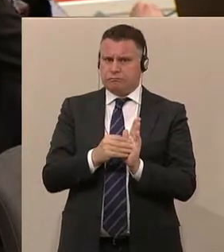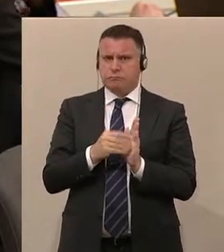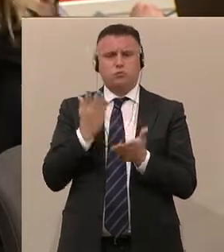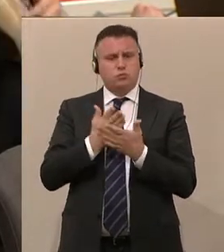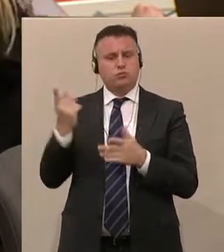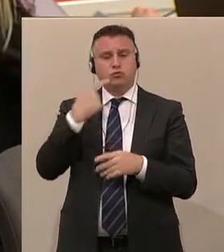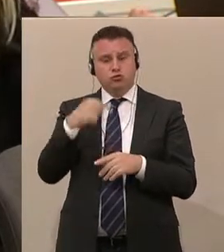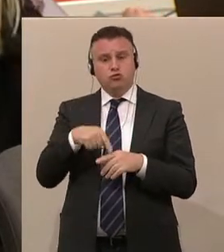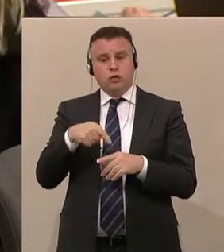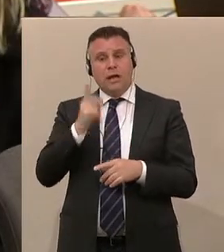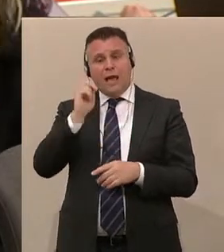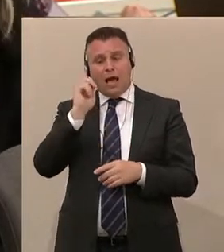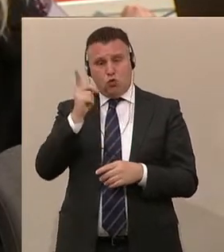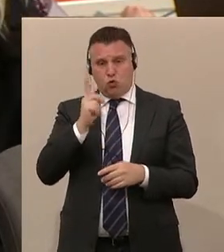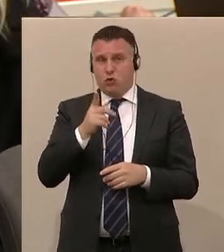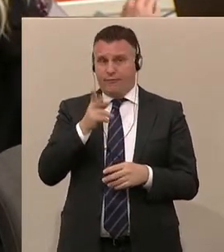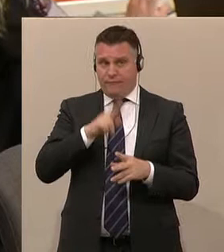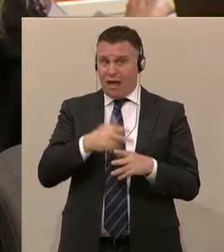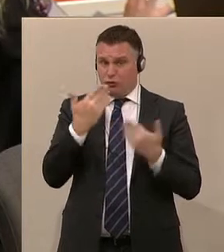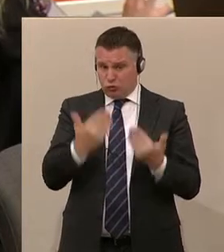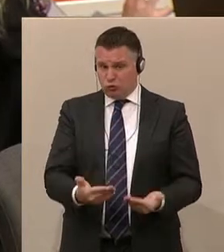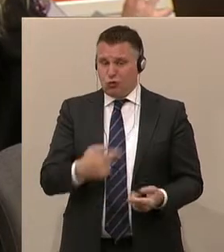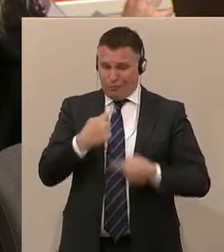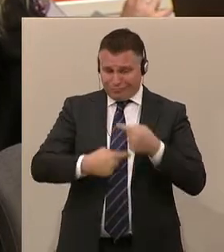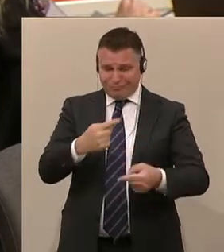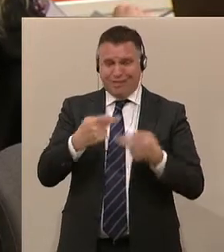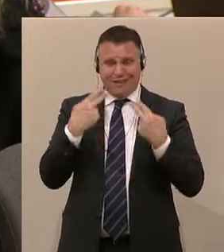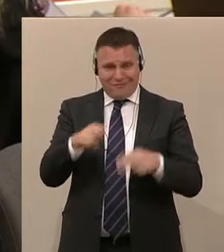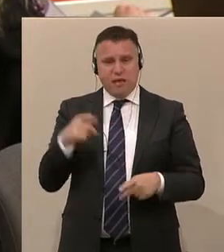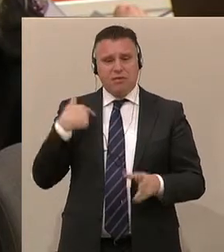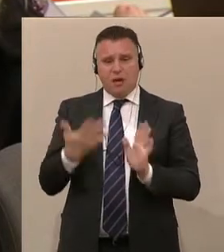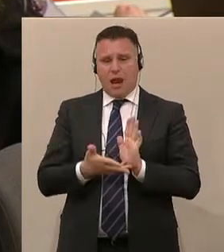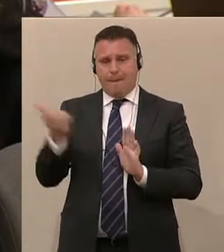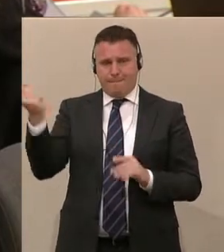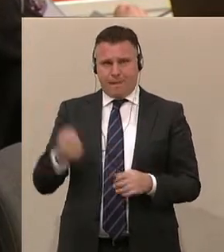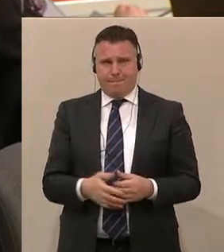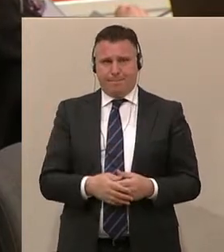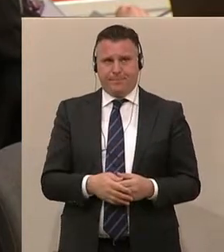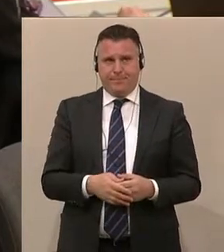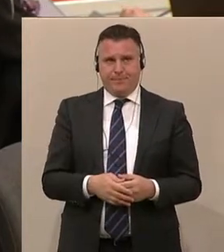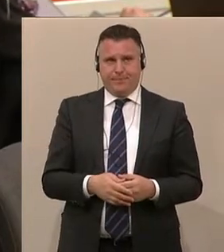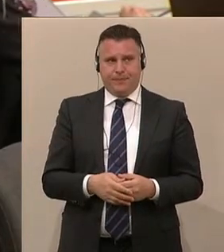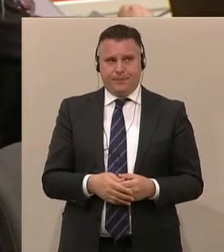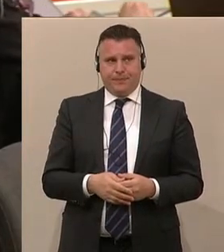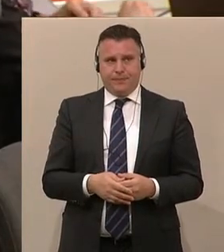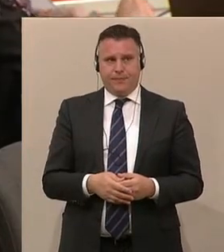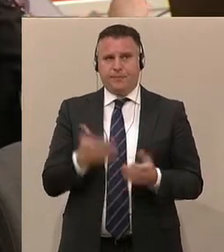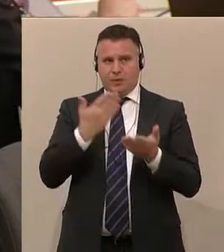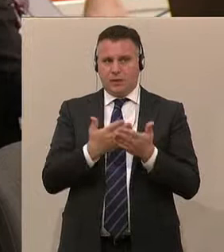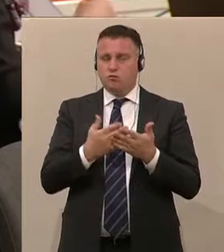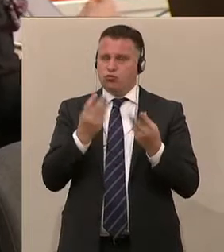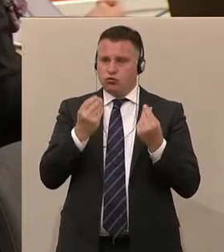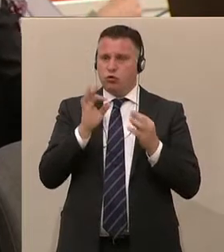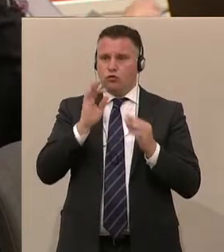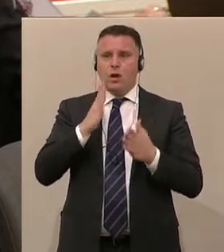Achtung, wenn das so weitergeht, wird dieses Prädikat aberkannt werden. Und es ist deswegen auch so